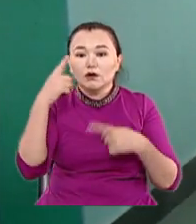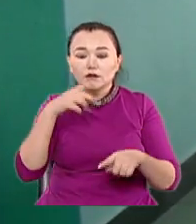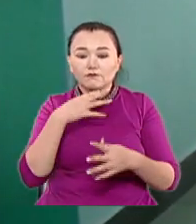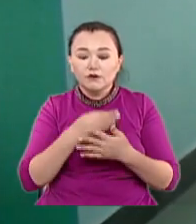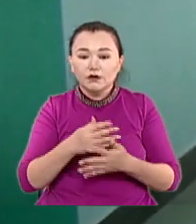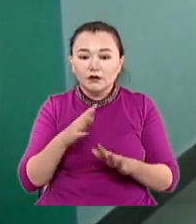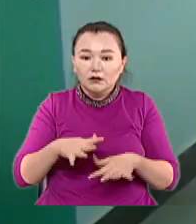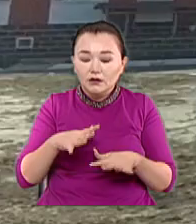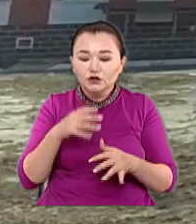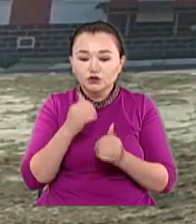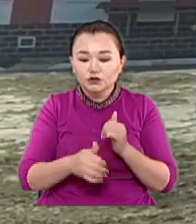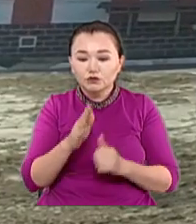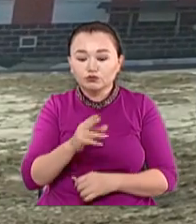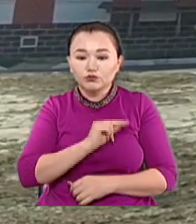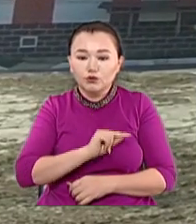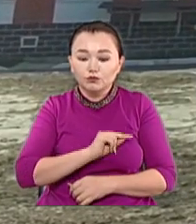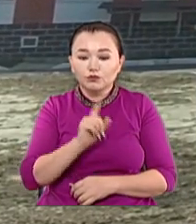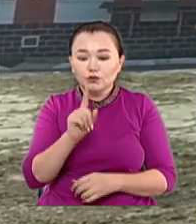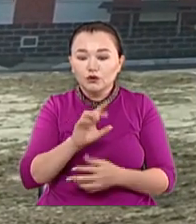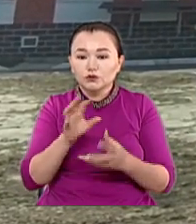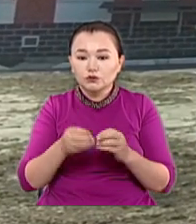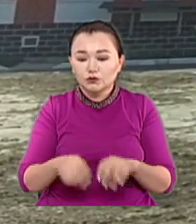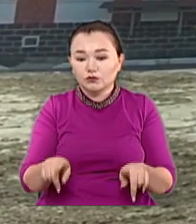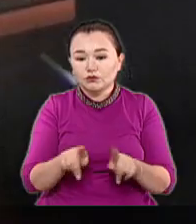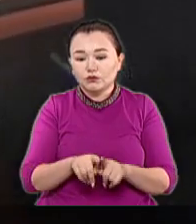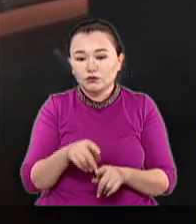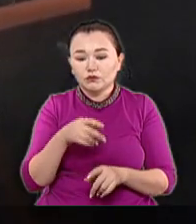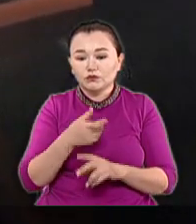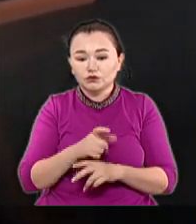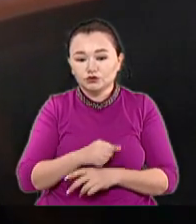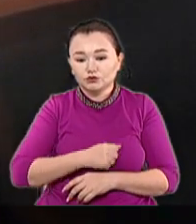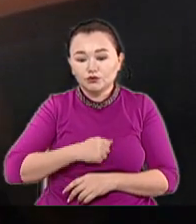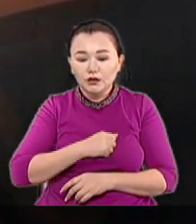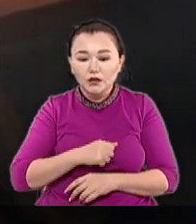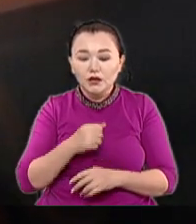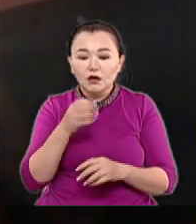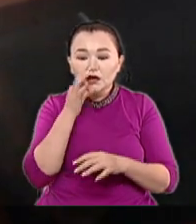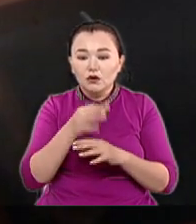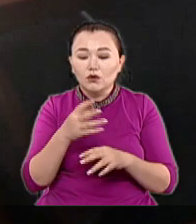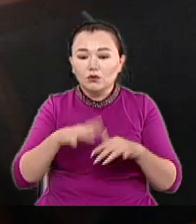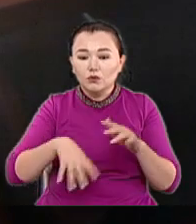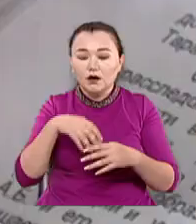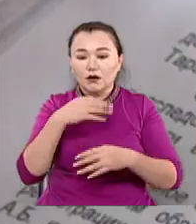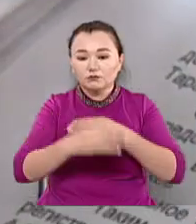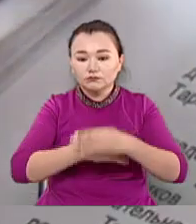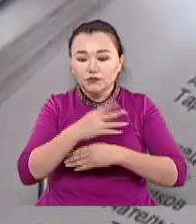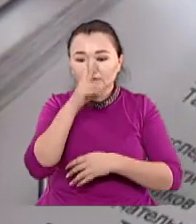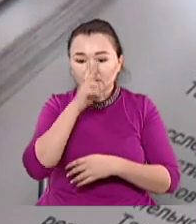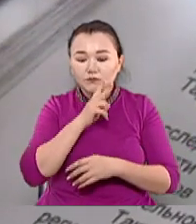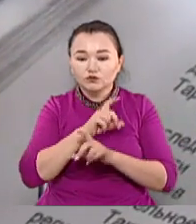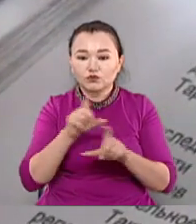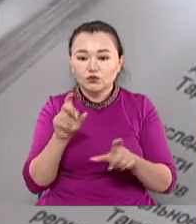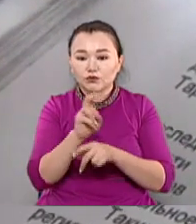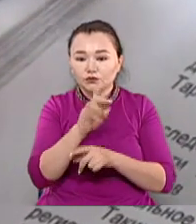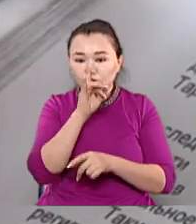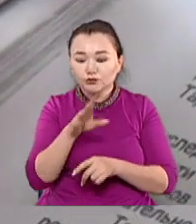еркелермен жиі жұмыс жасаймыз дейді, бірақ нәтижесінің бұлай болғанына қынжылады. Айта кетейік, қолы таңулы оқушы 2 айға мектептен